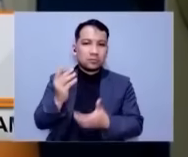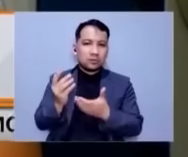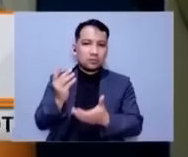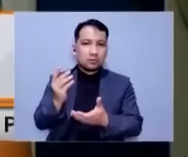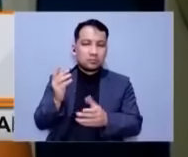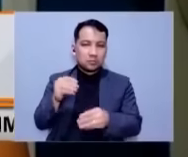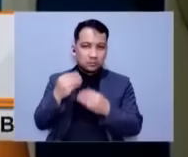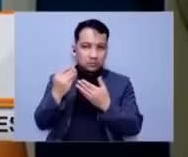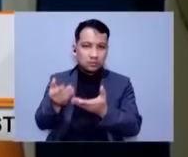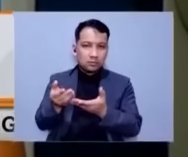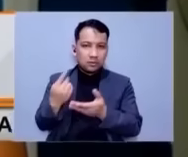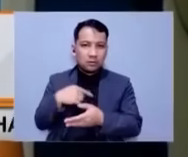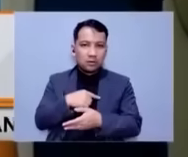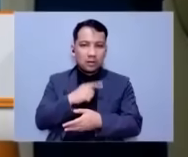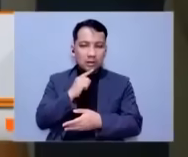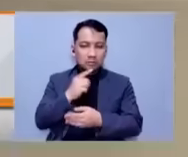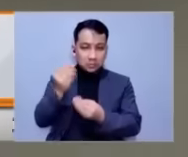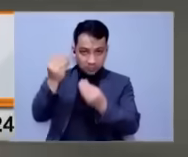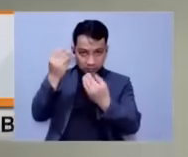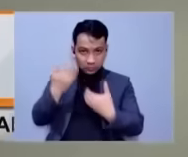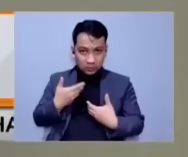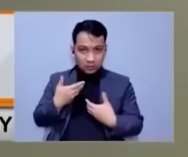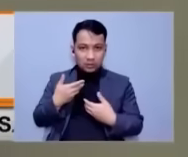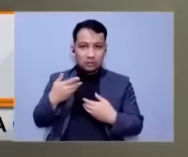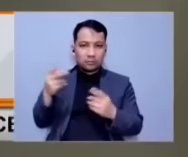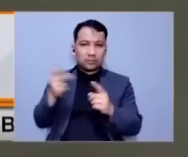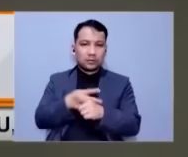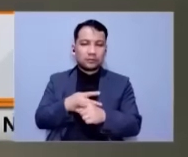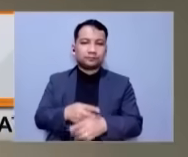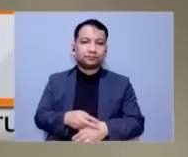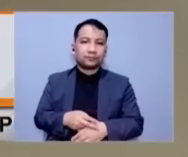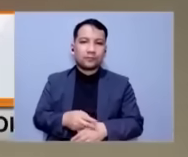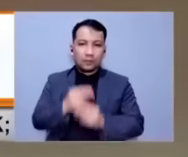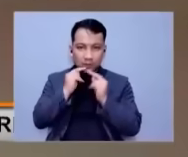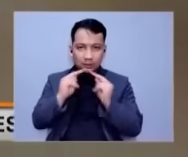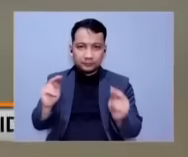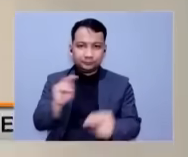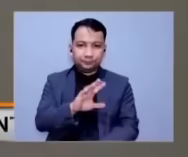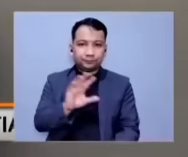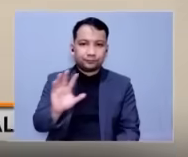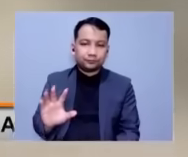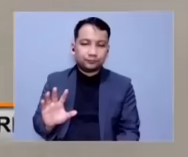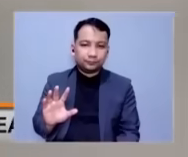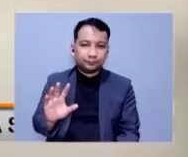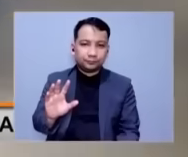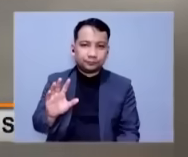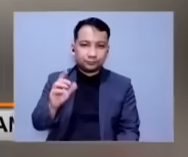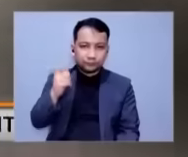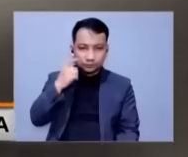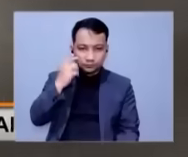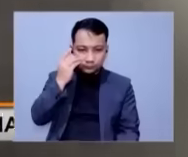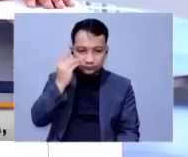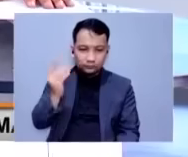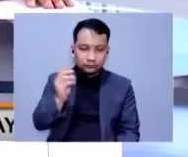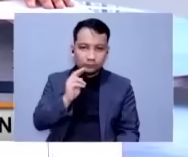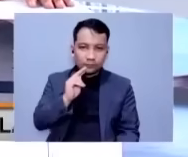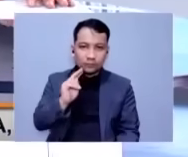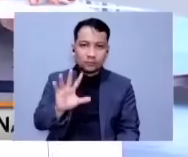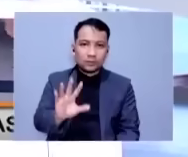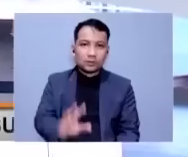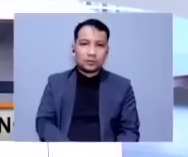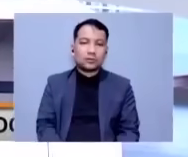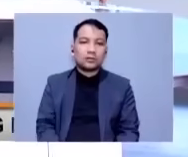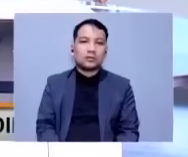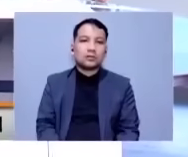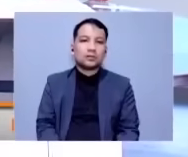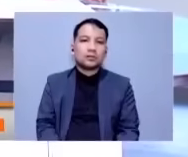aming mga victim. Nagbabalita mula sa frontline, Gary De Leon, News 5.